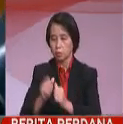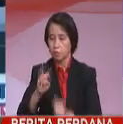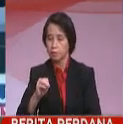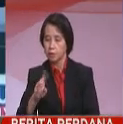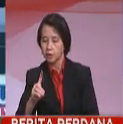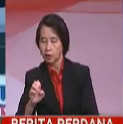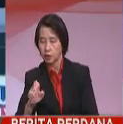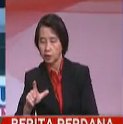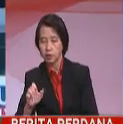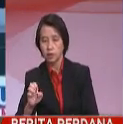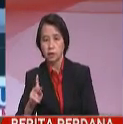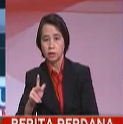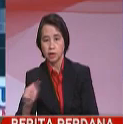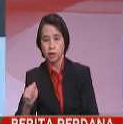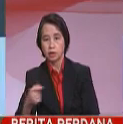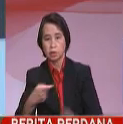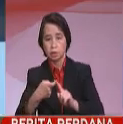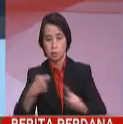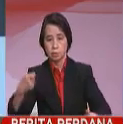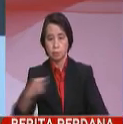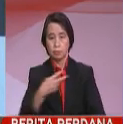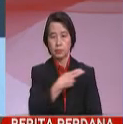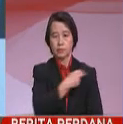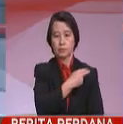Racing Team dari Indonesia.